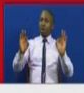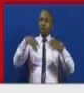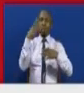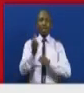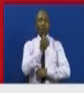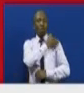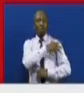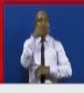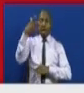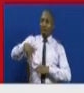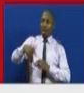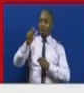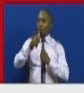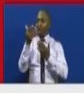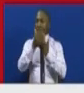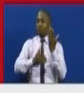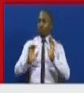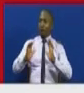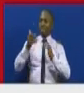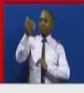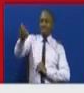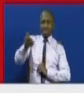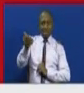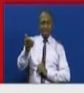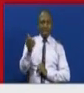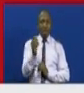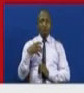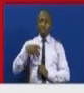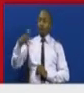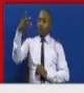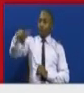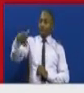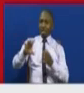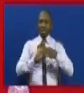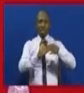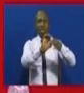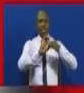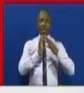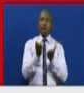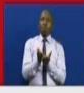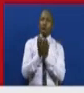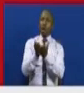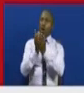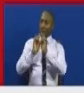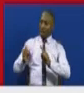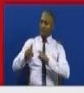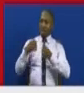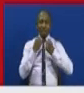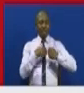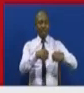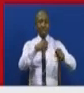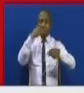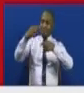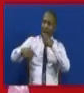ya maji kwa wananchi waishio maeneo ya vijijini, Wizara ya Maji kwa kushirikiana na wadau mbalimbali imeendelea kutekeleza miradi na